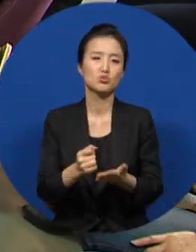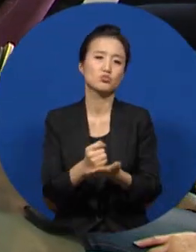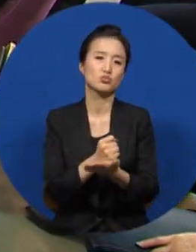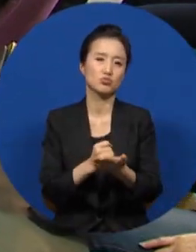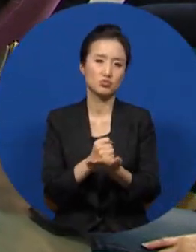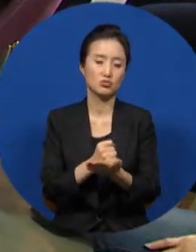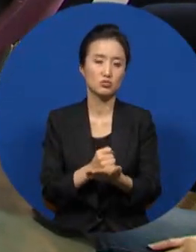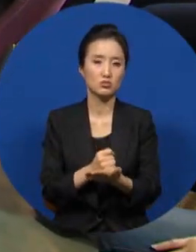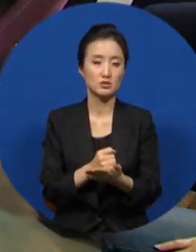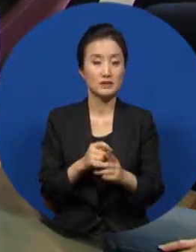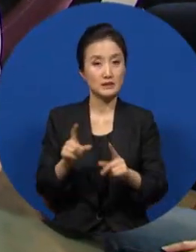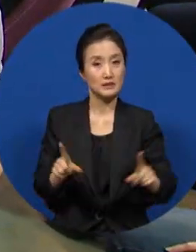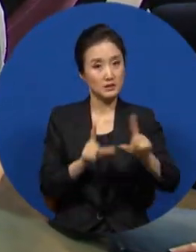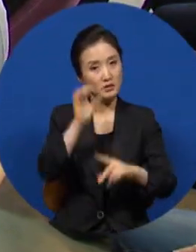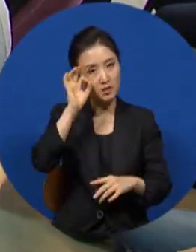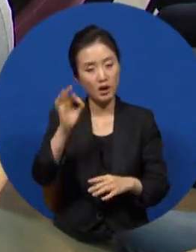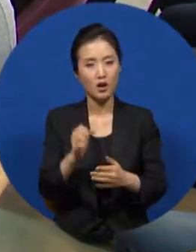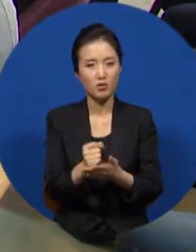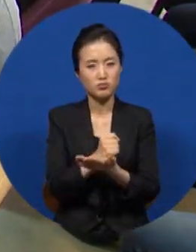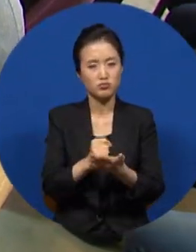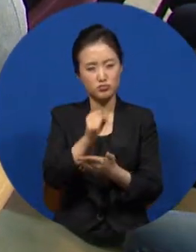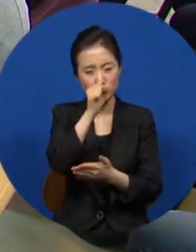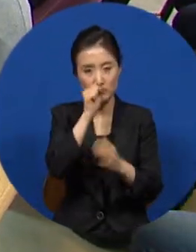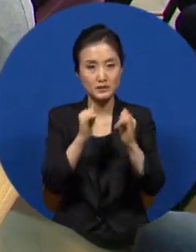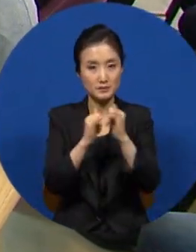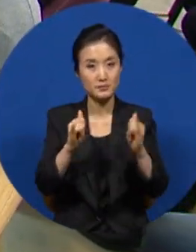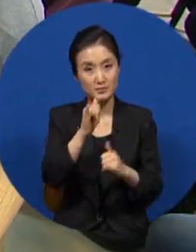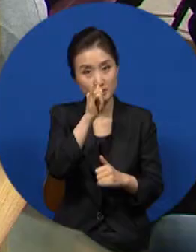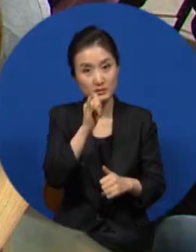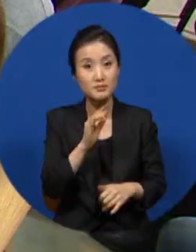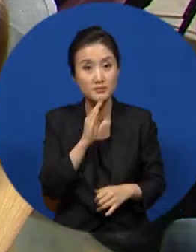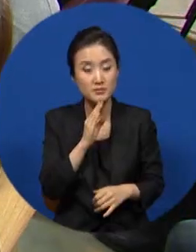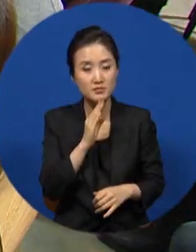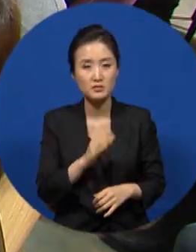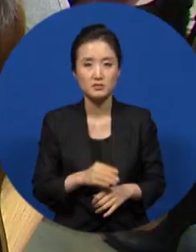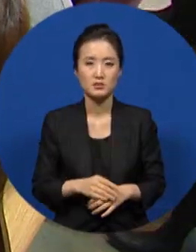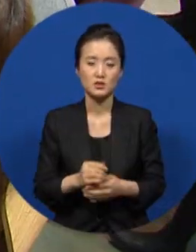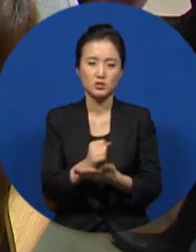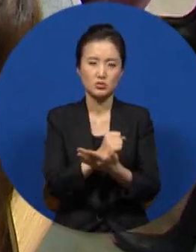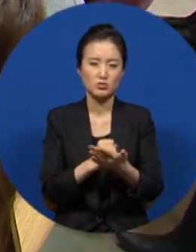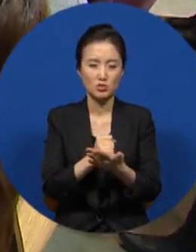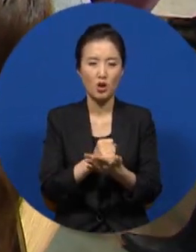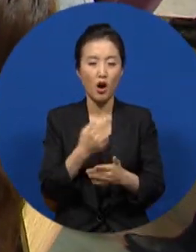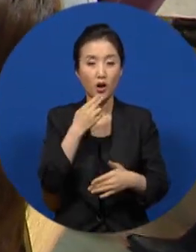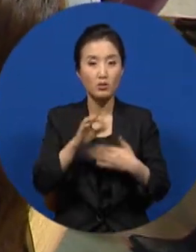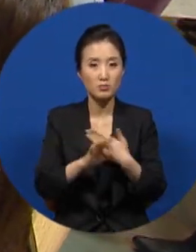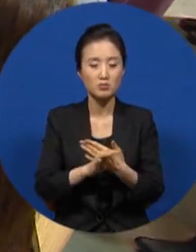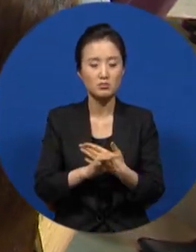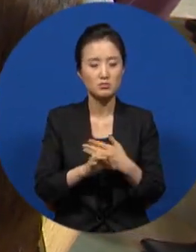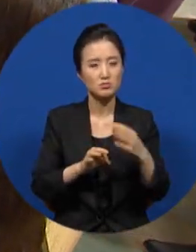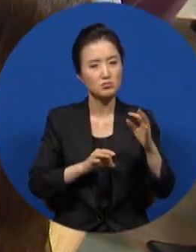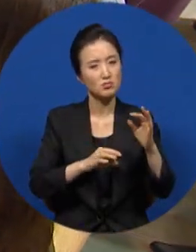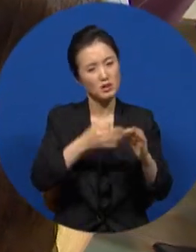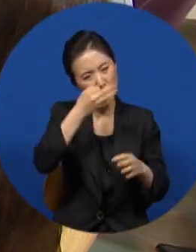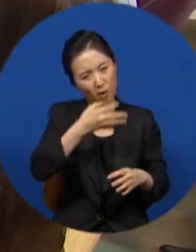엄청나게 좋은 사람이 있어요. 우리 왜 운이 없는 경우는 뒤로 자빠져도 코가 깨진다지 않습니까? 운이 좋은 사람은 또 기가 막히게 좋은 사람들이 있어요. 집을